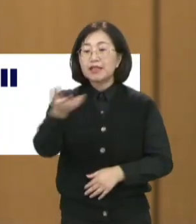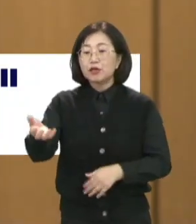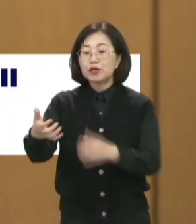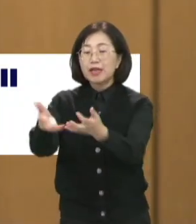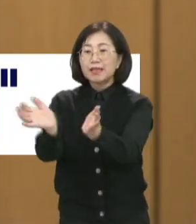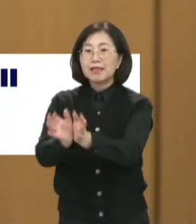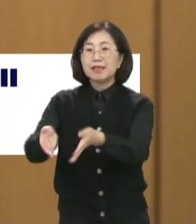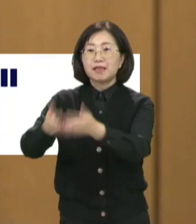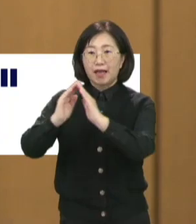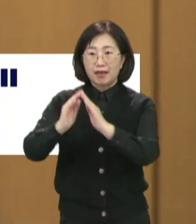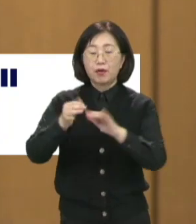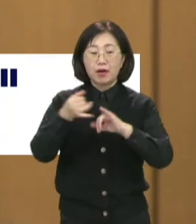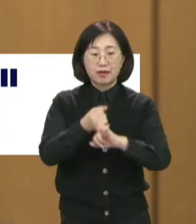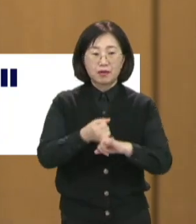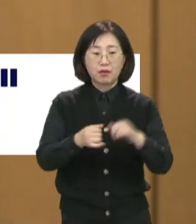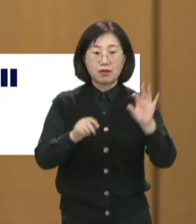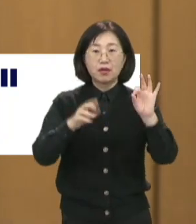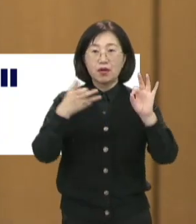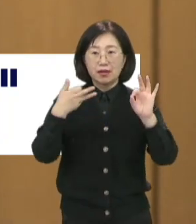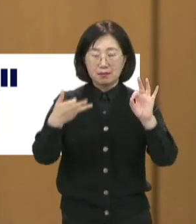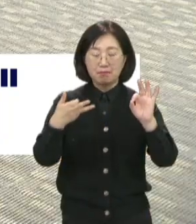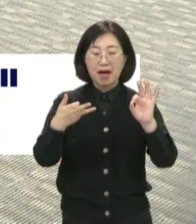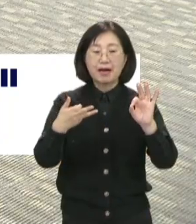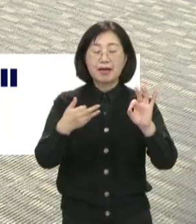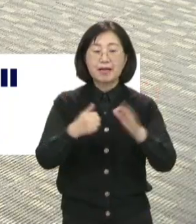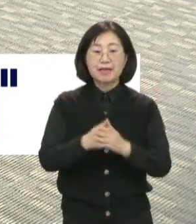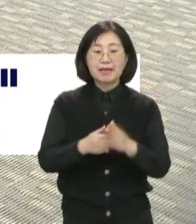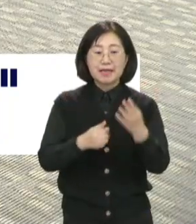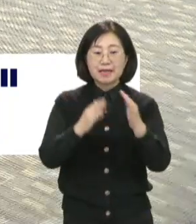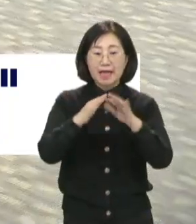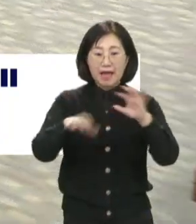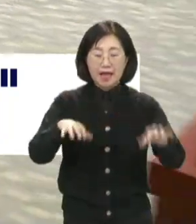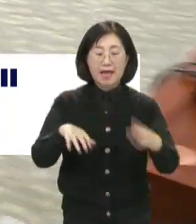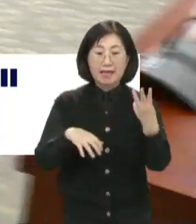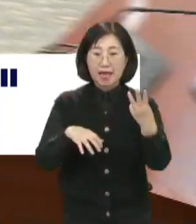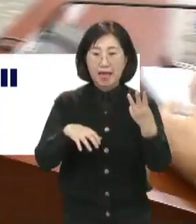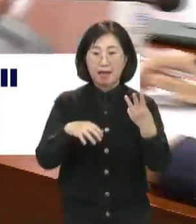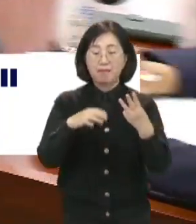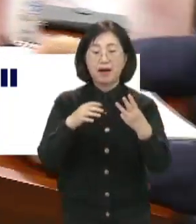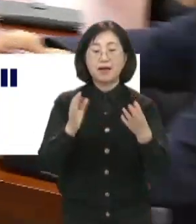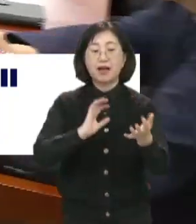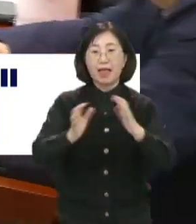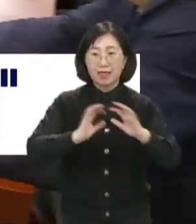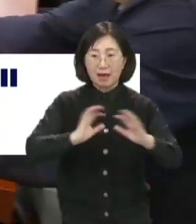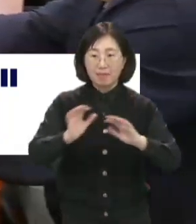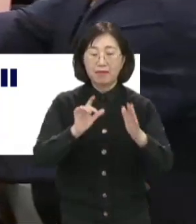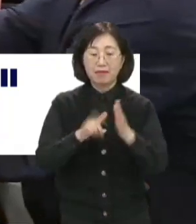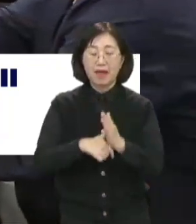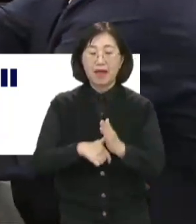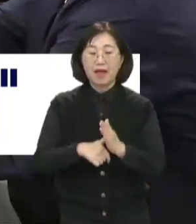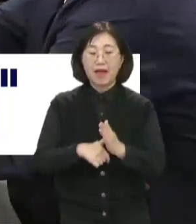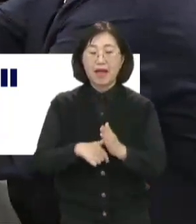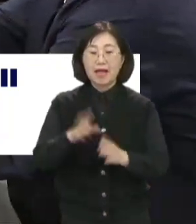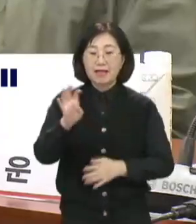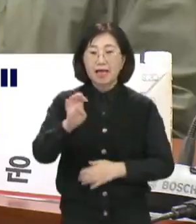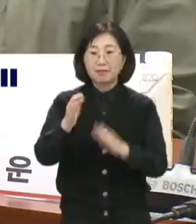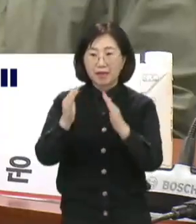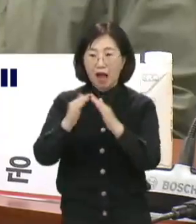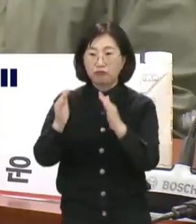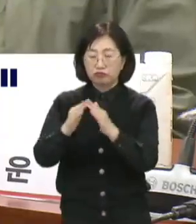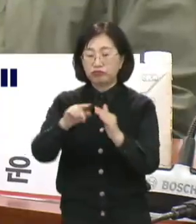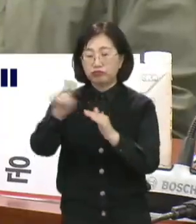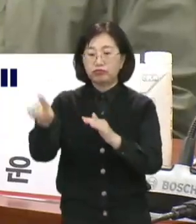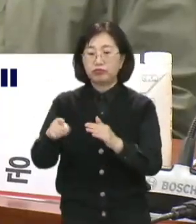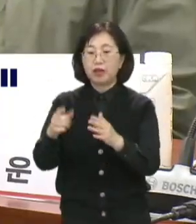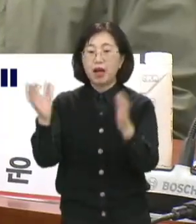밝혔습니다 지난 18일 부여군 은산면 세계 마을 주민과 가진 간담회에서 김지사는 마흔 가구씩 모여 대을